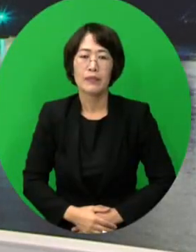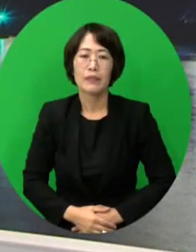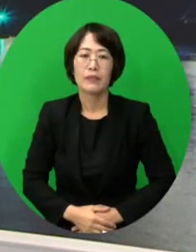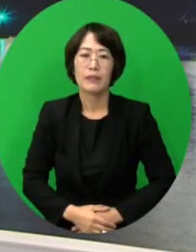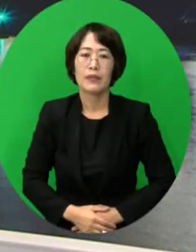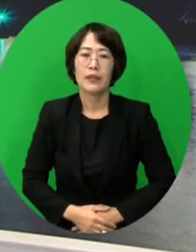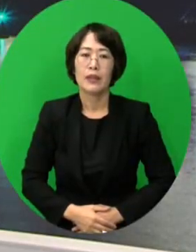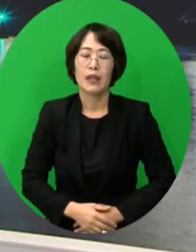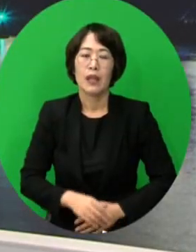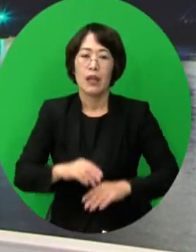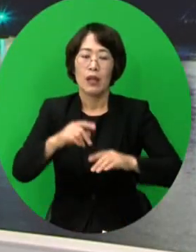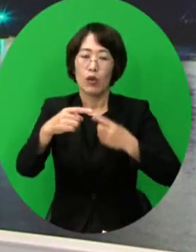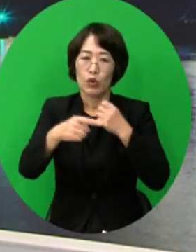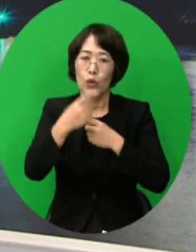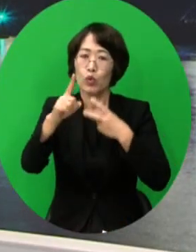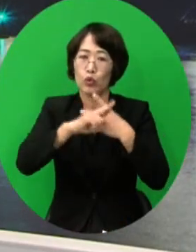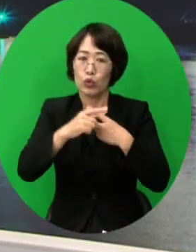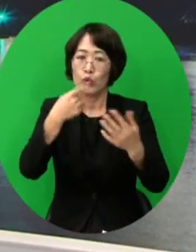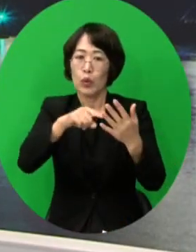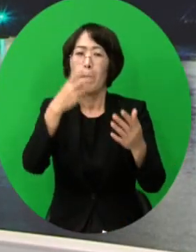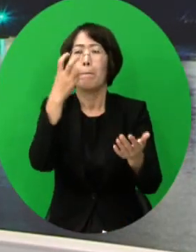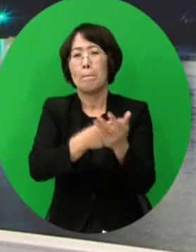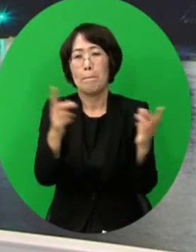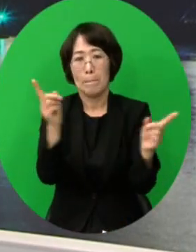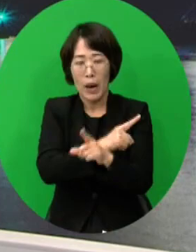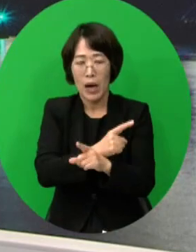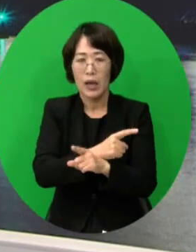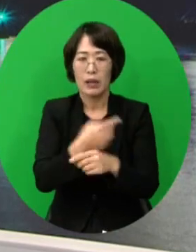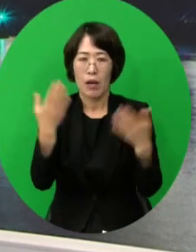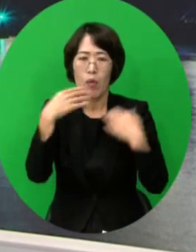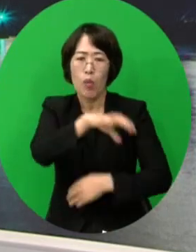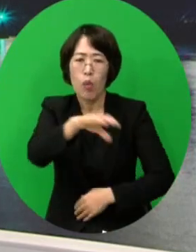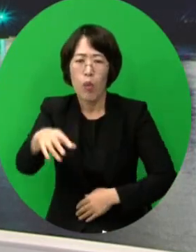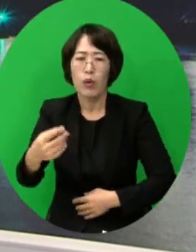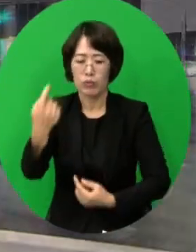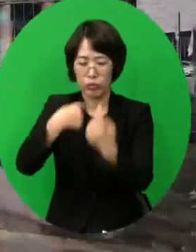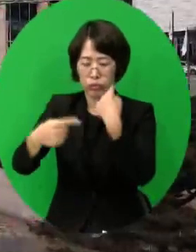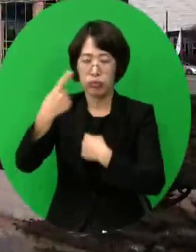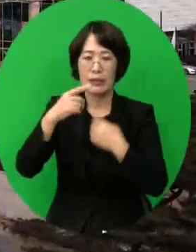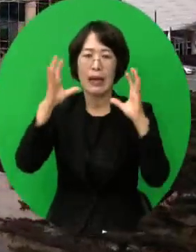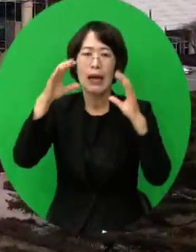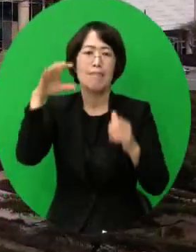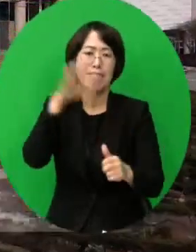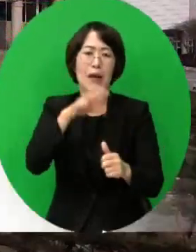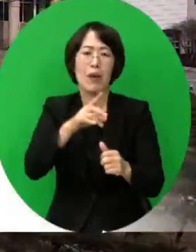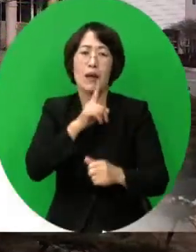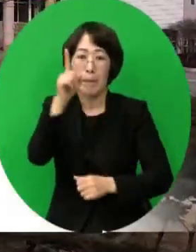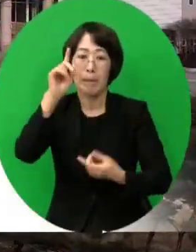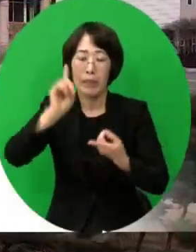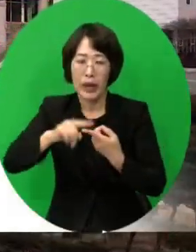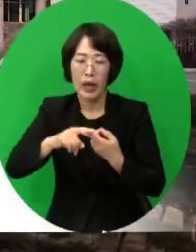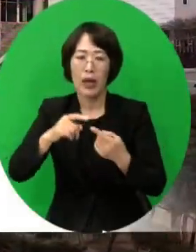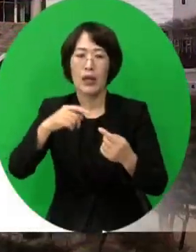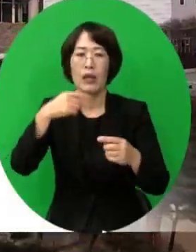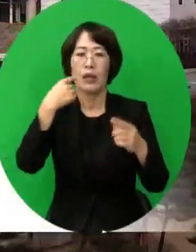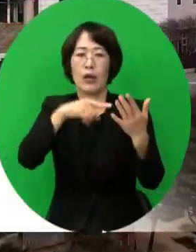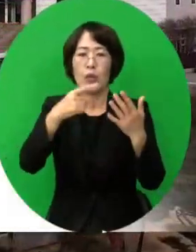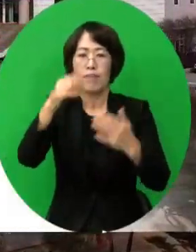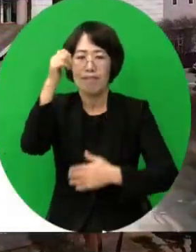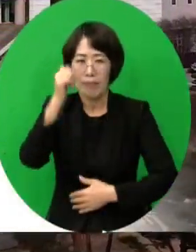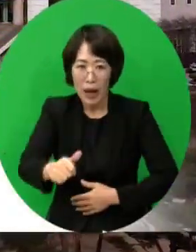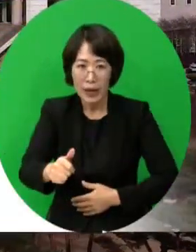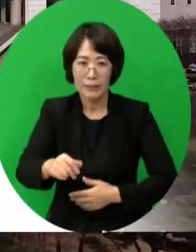개정된 초중등 교육법에 따라 교육 현장에서 접수된 아동학대 신고에 대해 교육감 의견서를